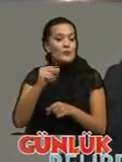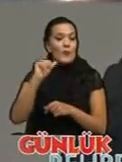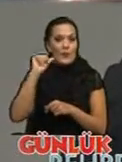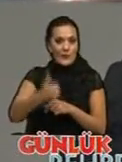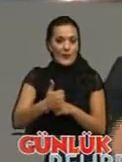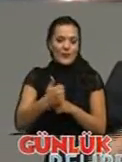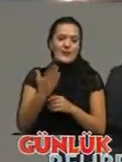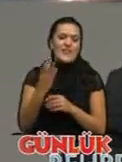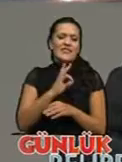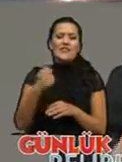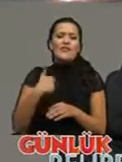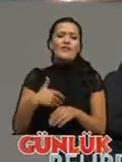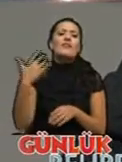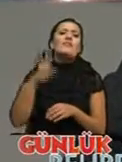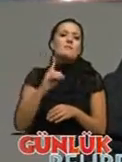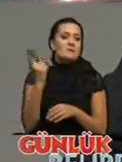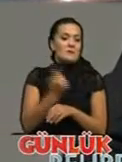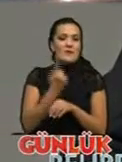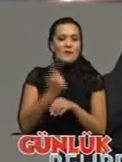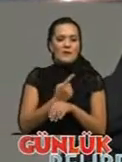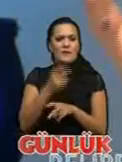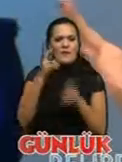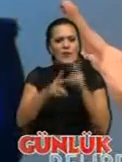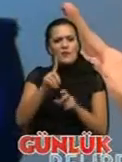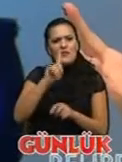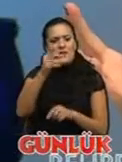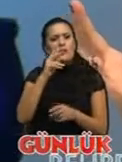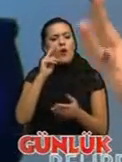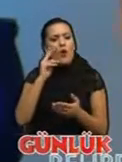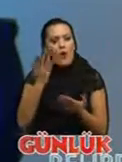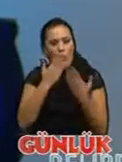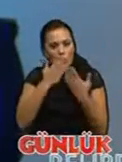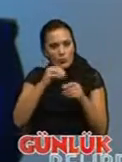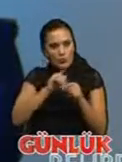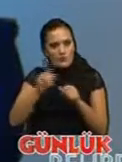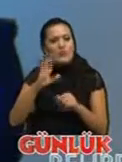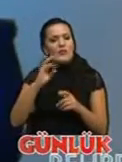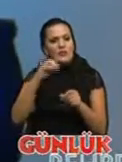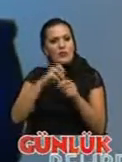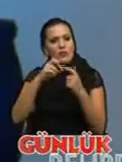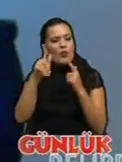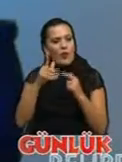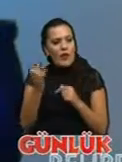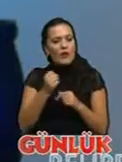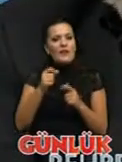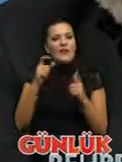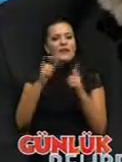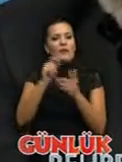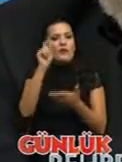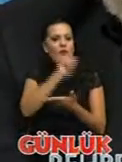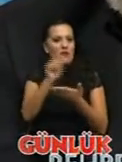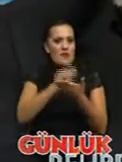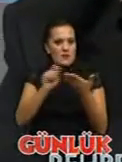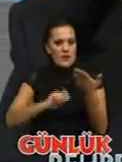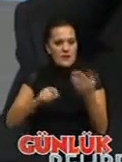önemli. Hiç vazgeçmediğim bir şeydir. Tiyatroyu sadece uğraştım. Okudunuz mu yoksa içinde rol aldınız mı? Hayır ben dramatik yazarlık